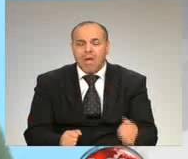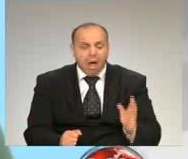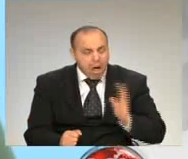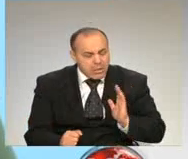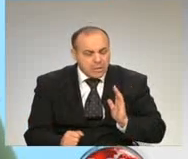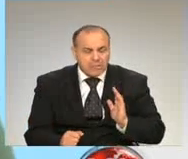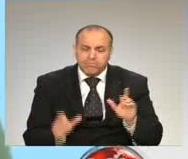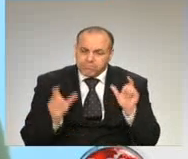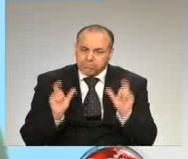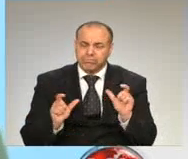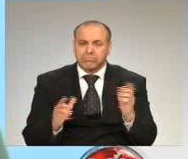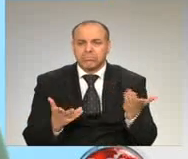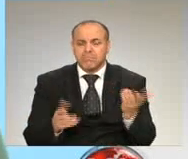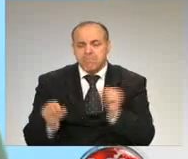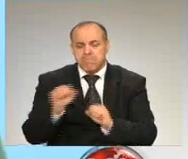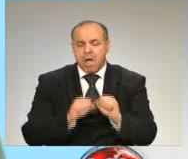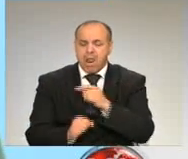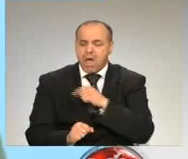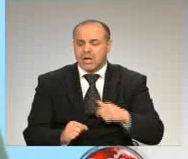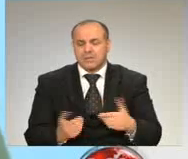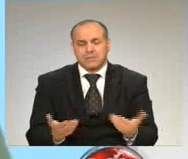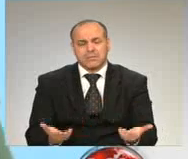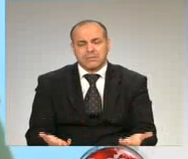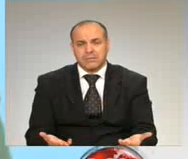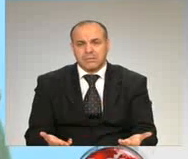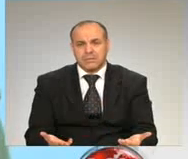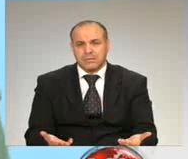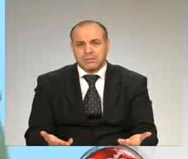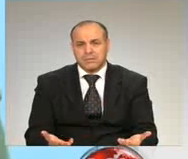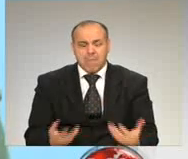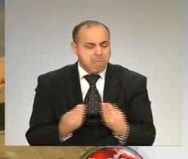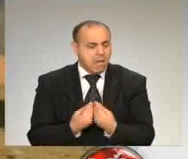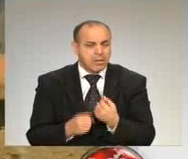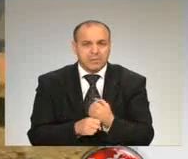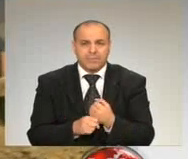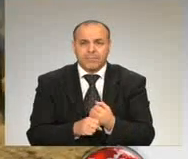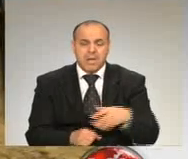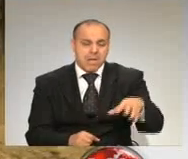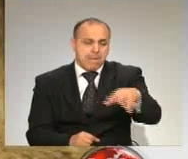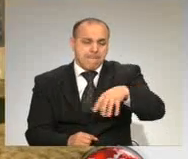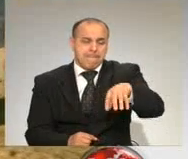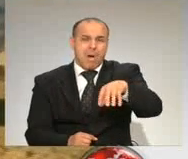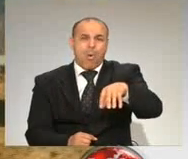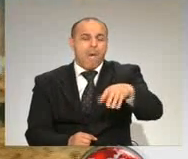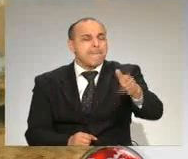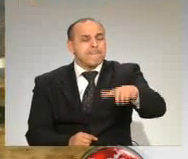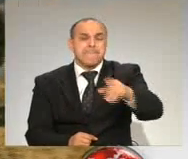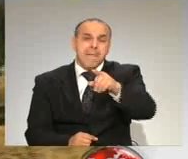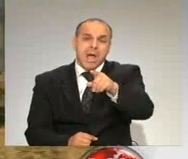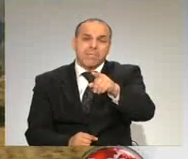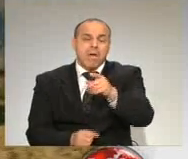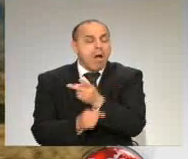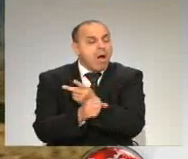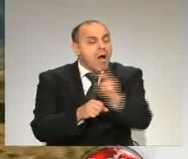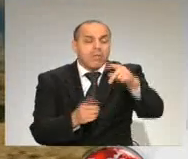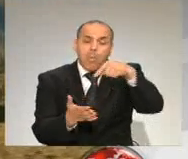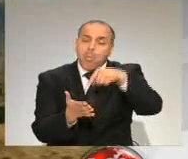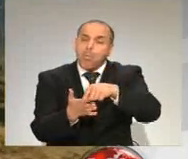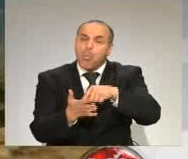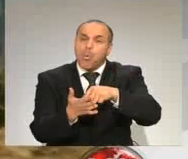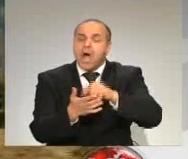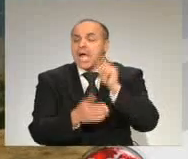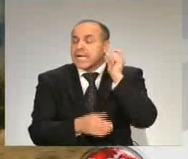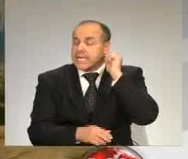جيش وامن فهمتني ينسق فهمتني مع بعضه. موقع العمليه يعد من اخطر النقاط